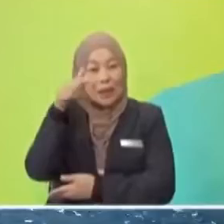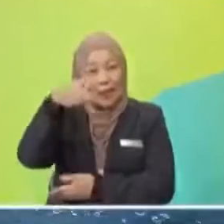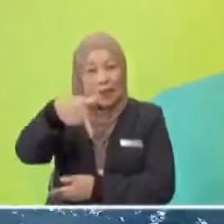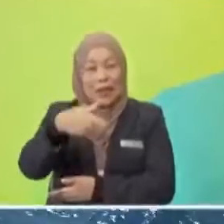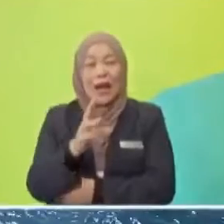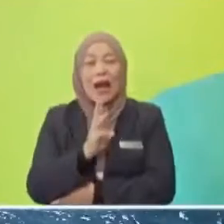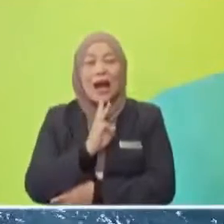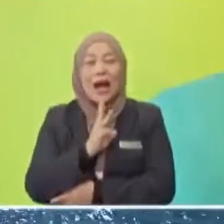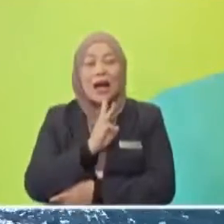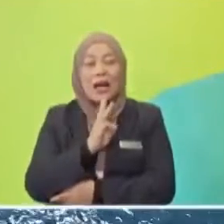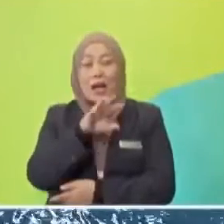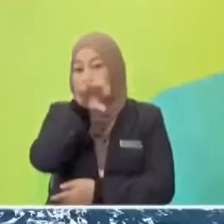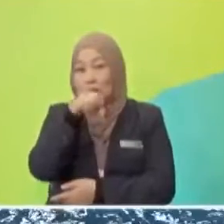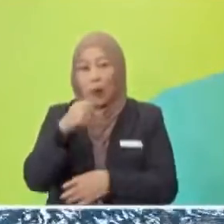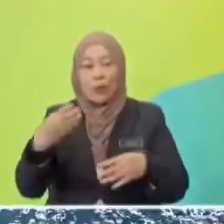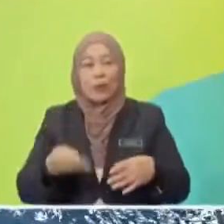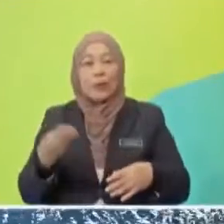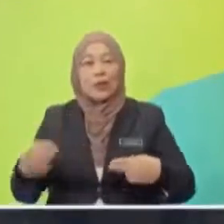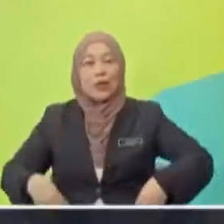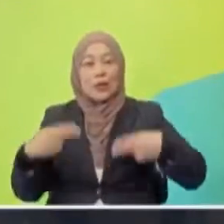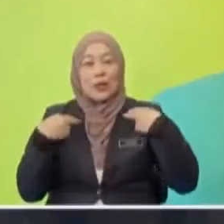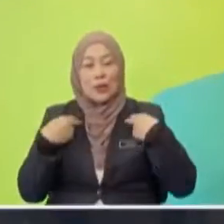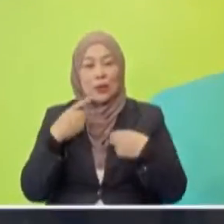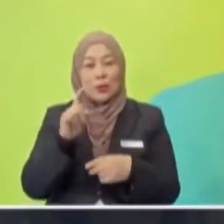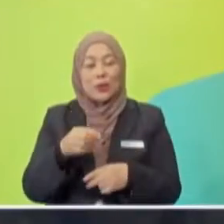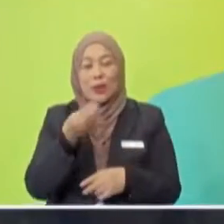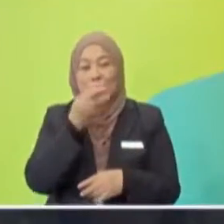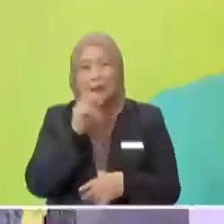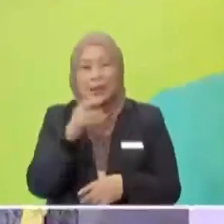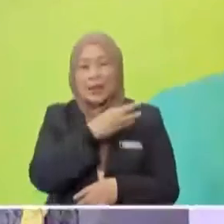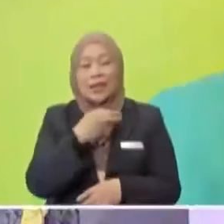memerlukan makanan dan air seterusnya